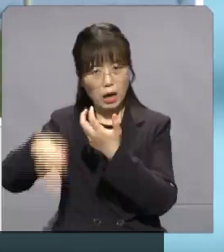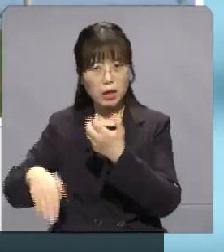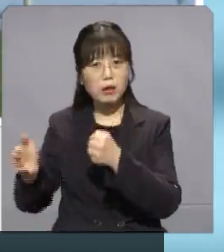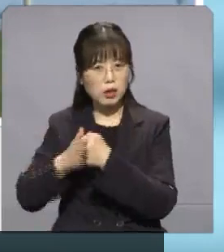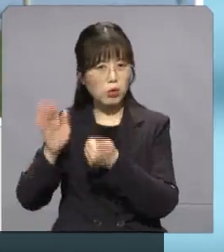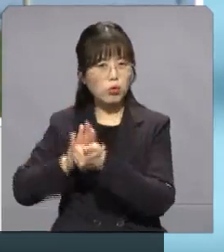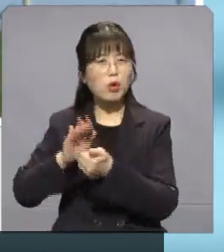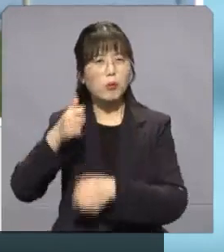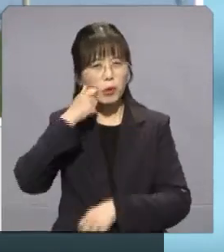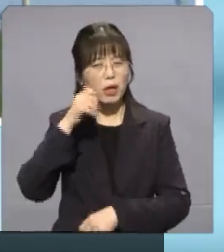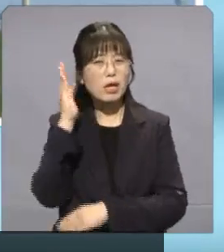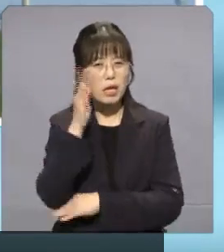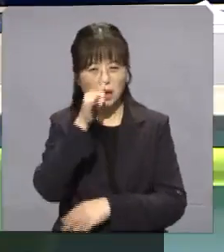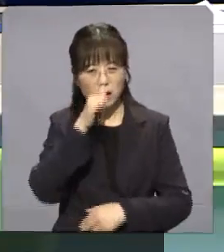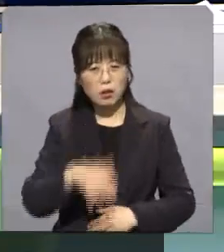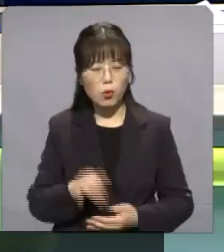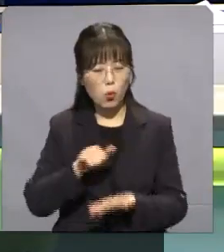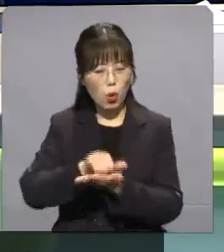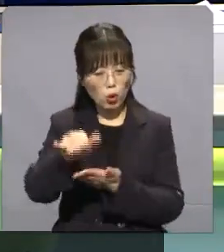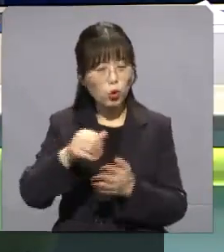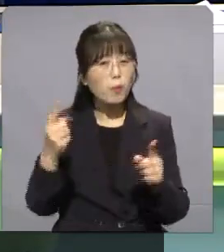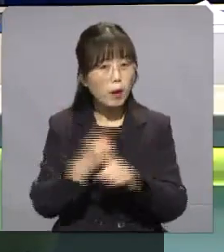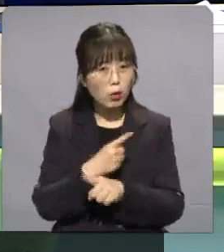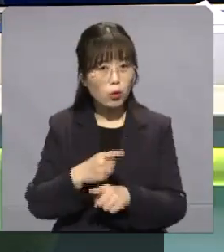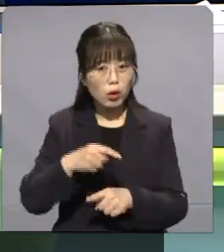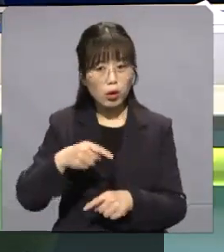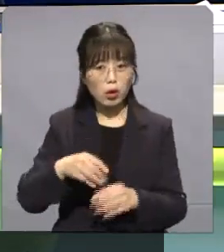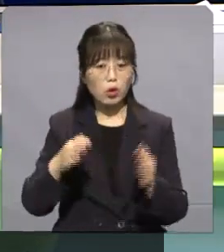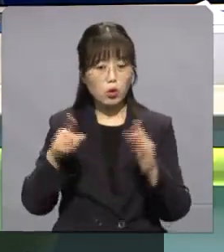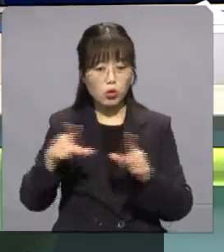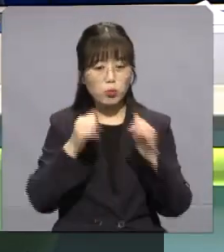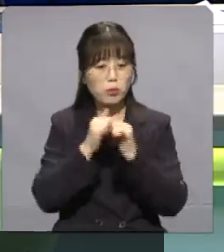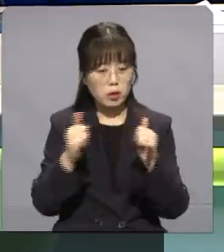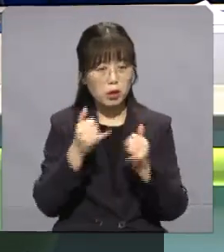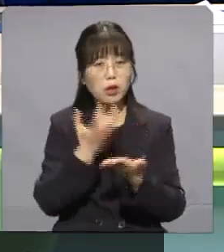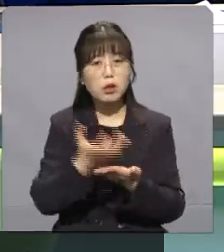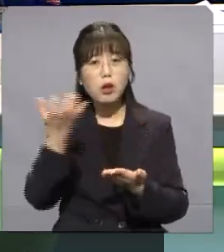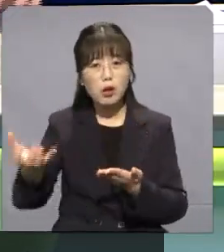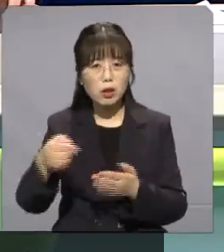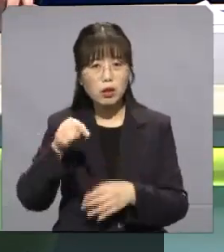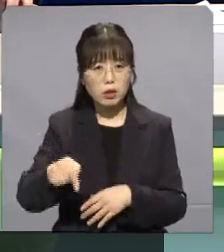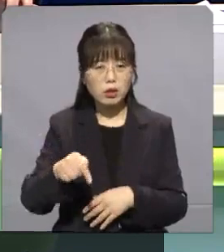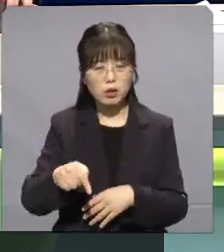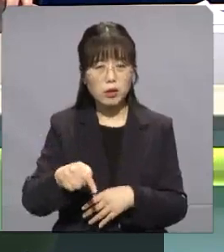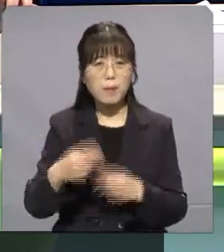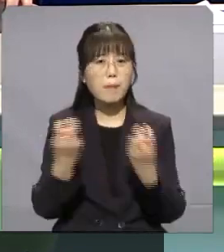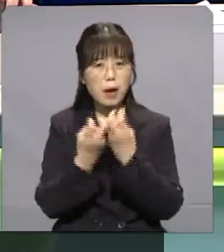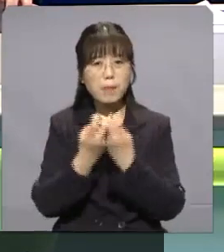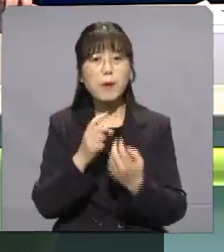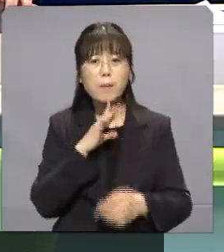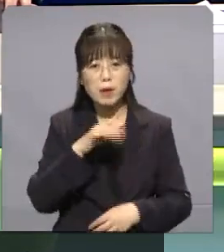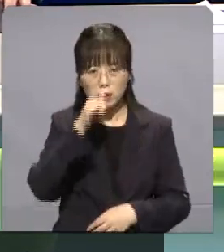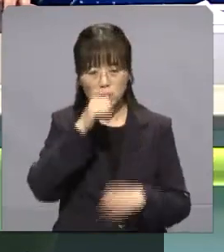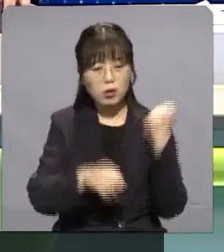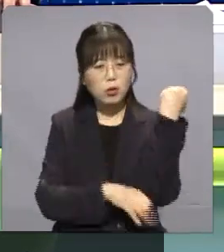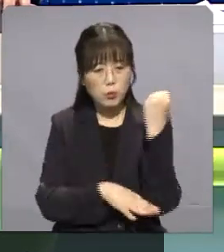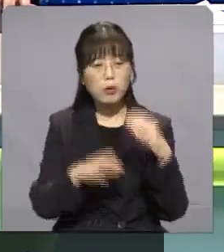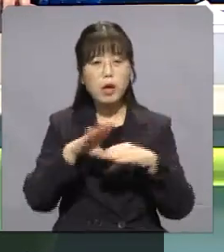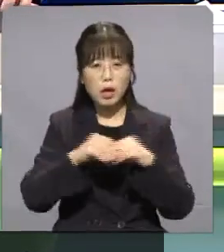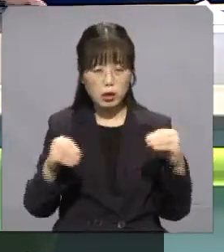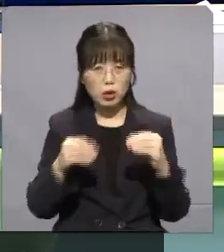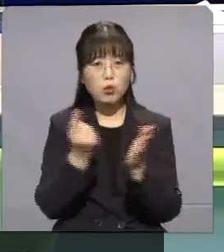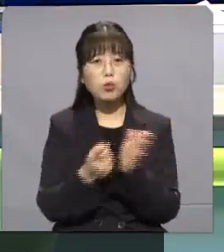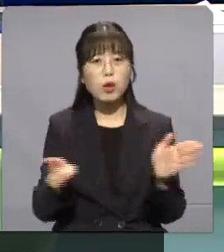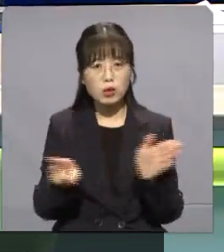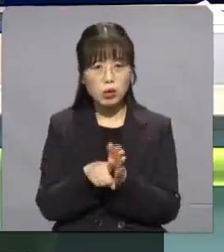이게 사실 그럼 활주로를 바꾸든가 주민들이 떠나든가 물리적으로 그 방법밖에는 없는 거예요 맞습니다 근본적인 해결이 되려면